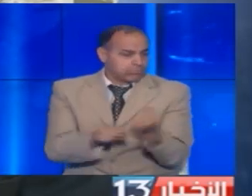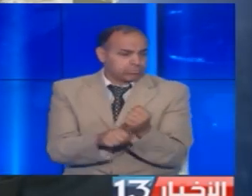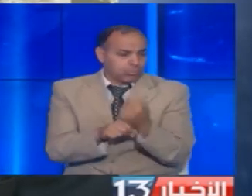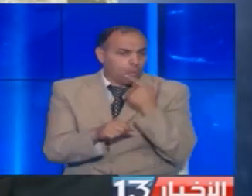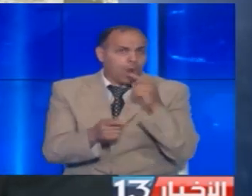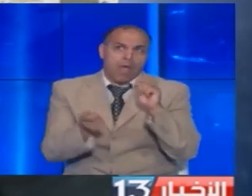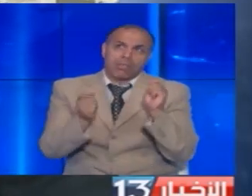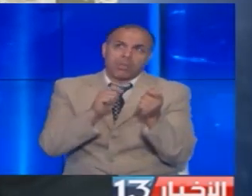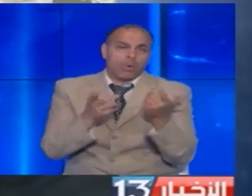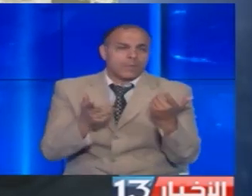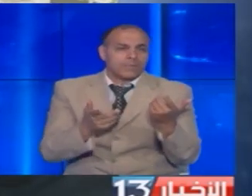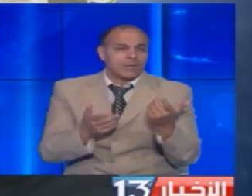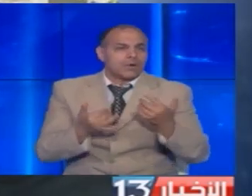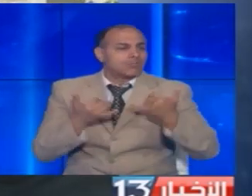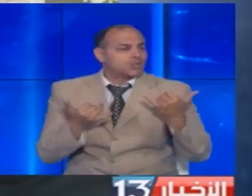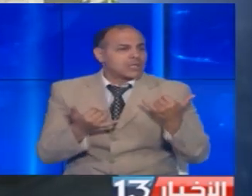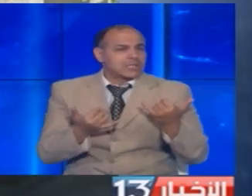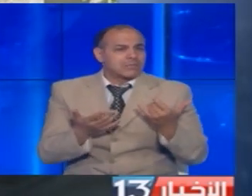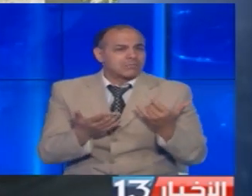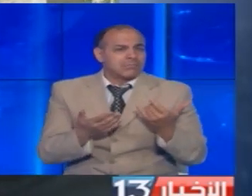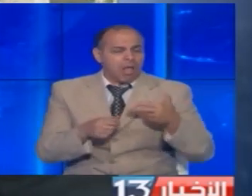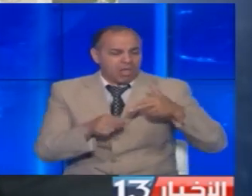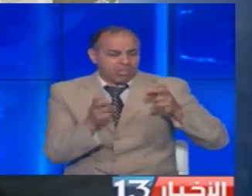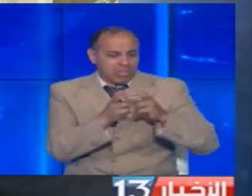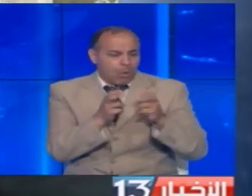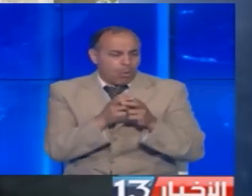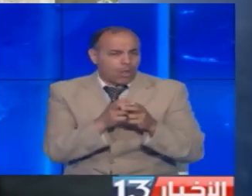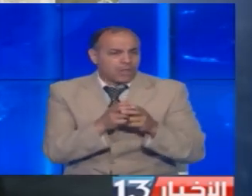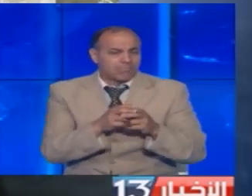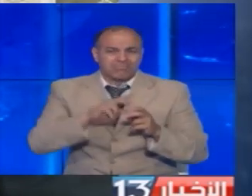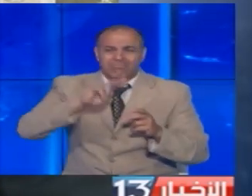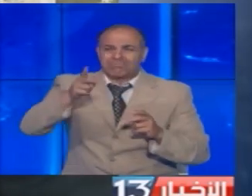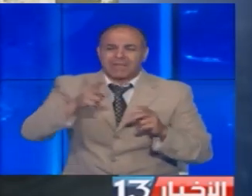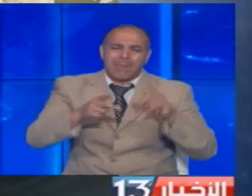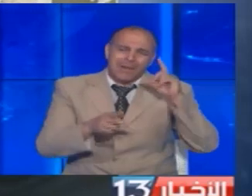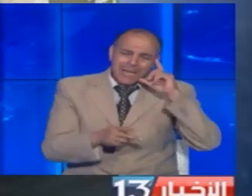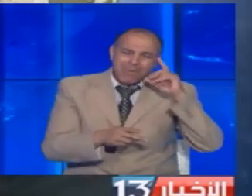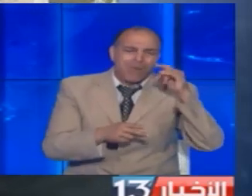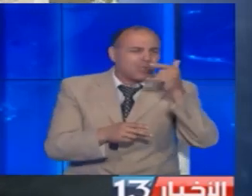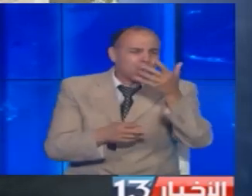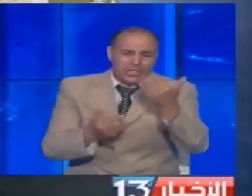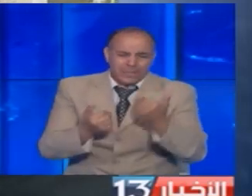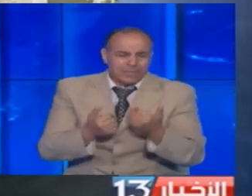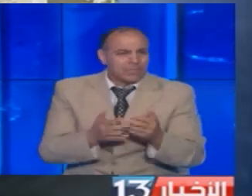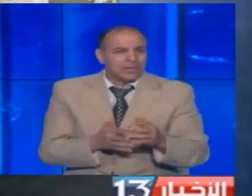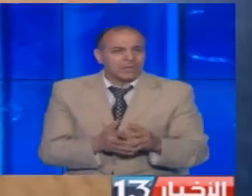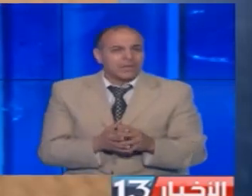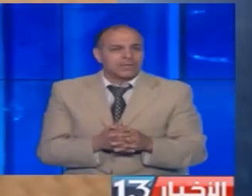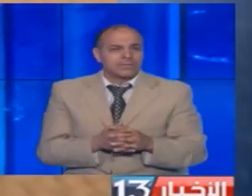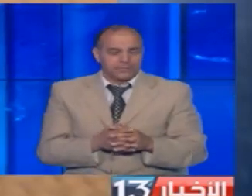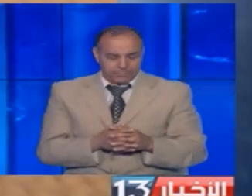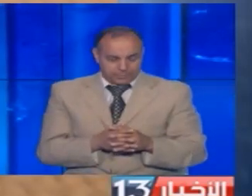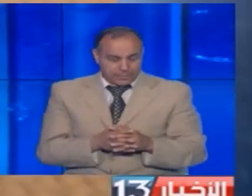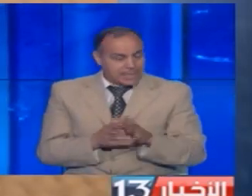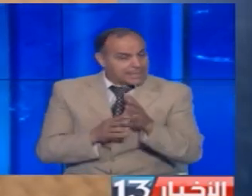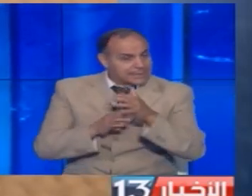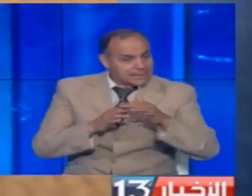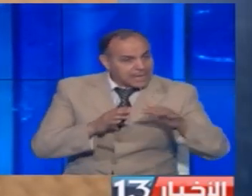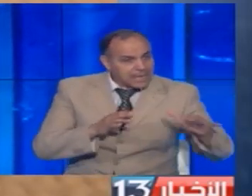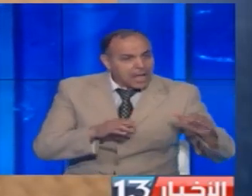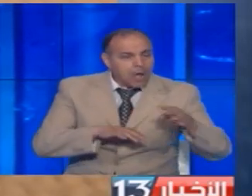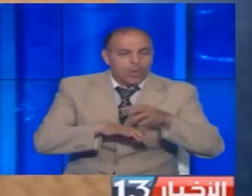بالطاقة البديلة، ما نسحقوش باش نهزوا الكهرباء من المناطق من تطاوين الغادي. صحراء